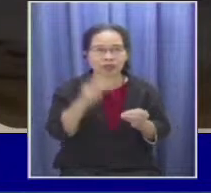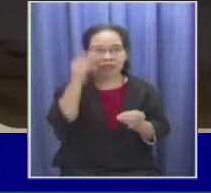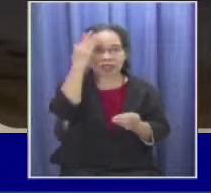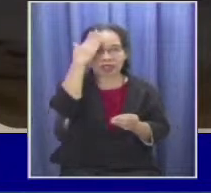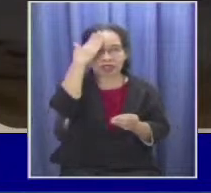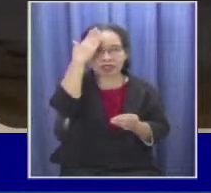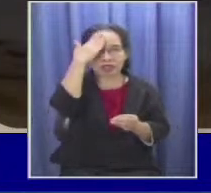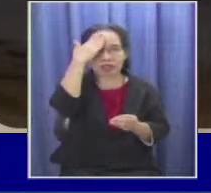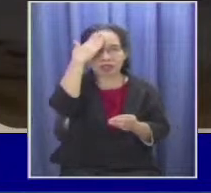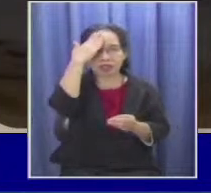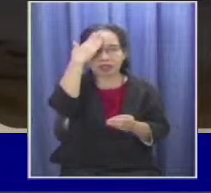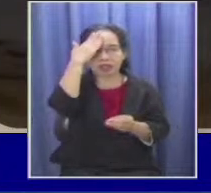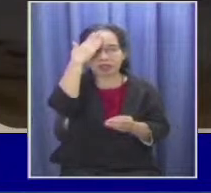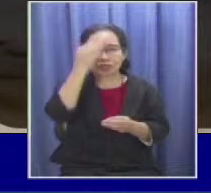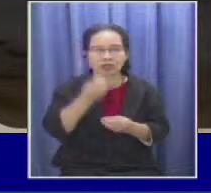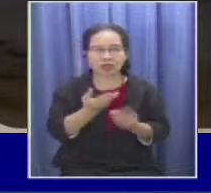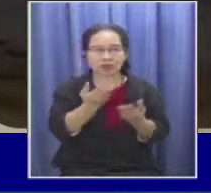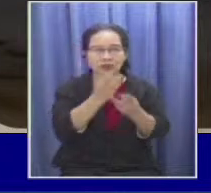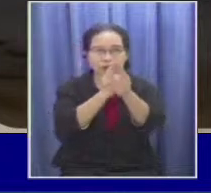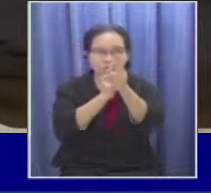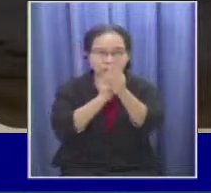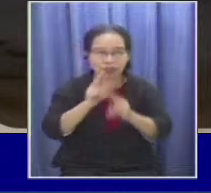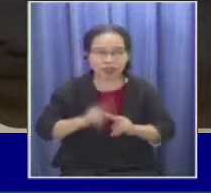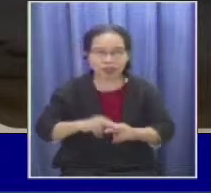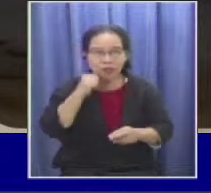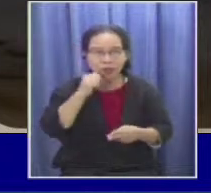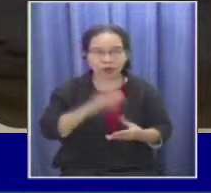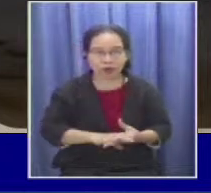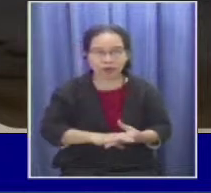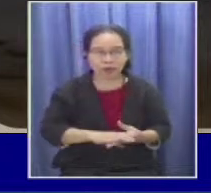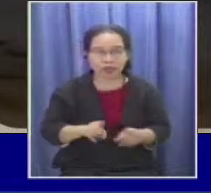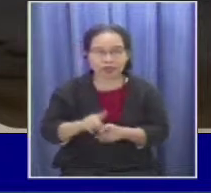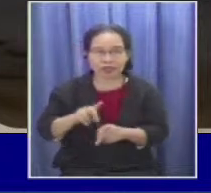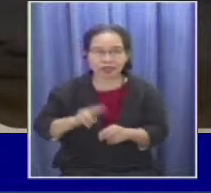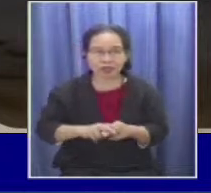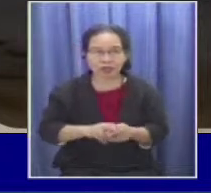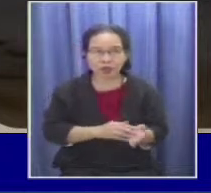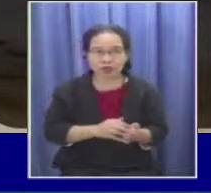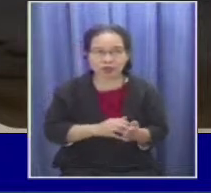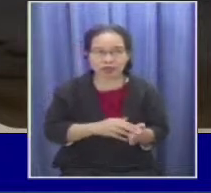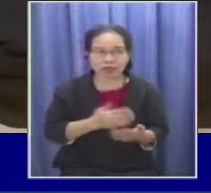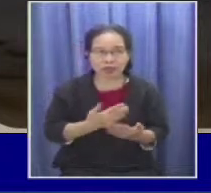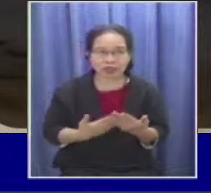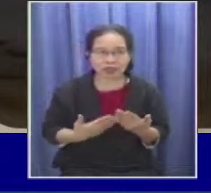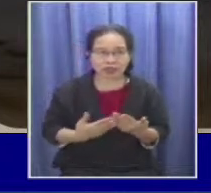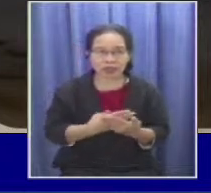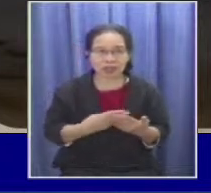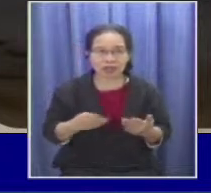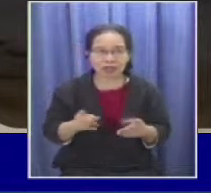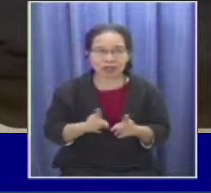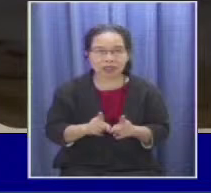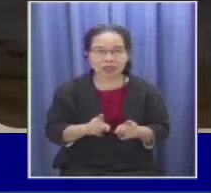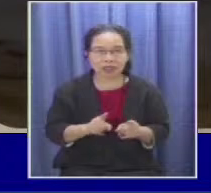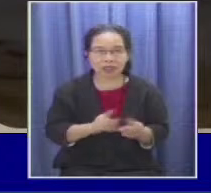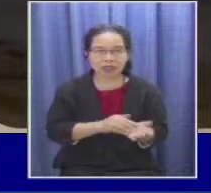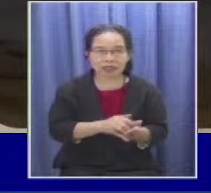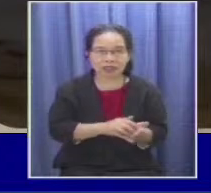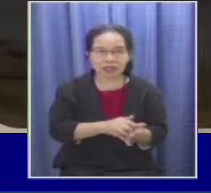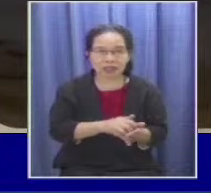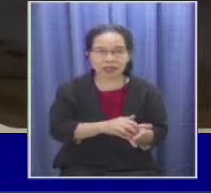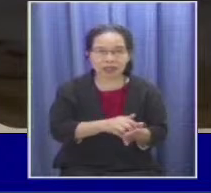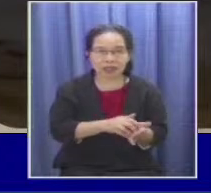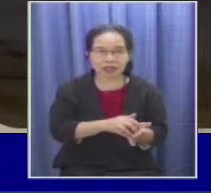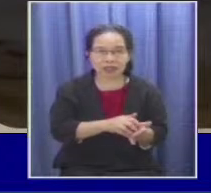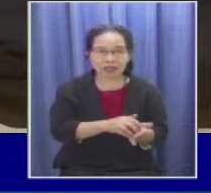sɛdeɛ bɛn ɔsɛ mu wɔ kunu nom mo ne moyere no montena ne mudie mu saara sɛ wɔyere ne ade a ne ho nya den